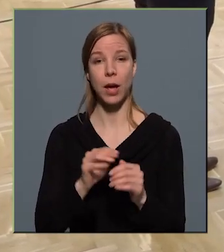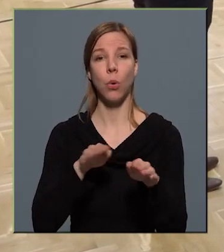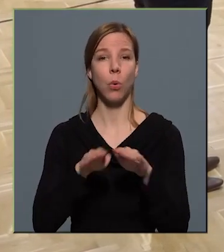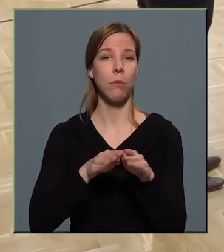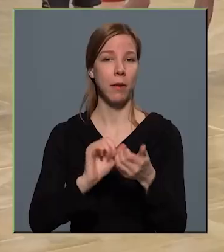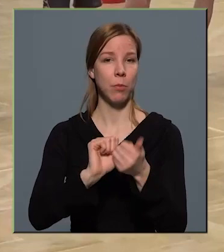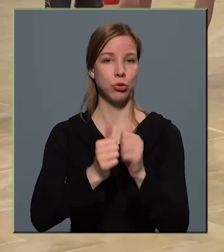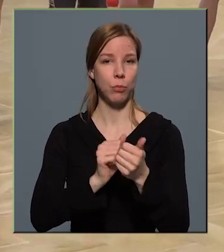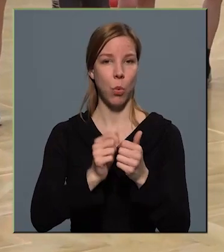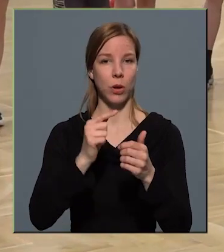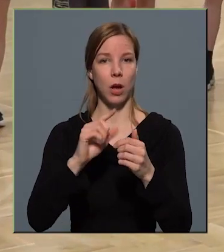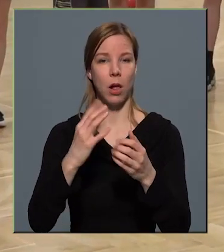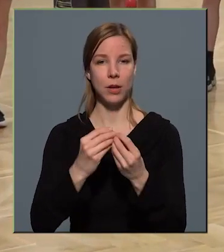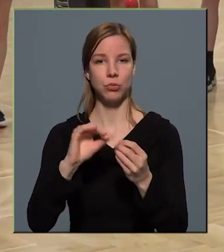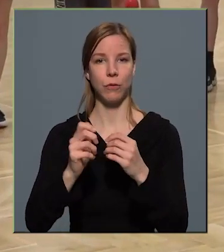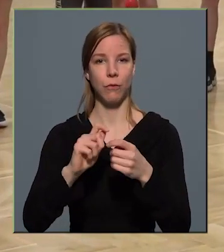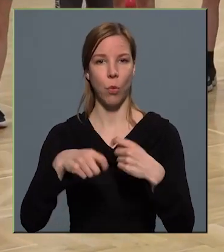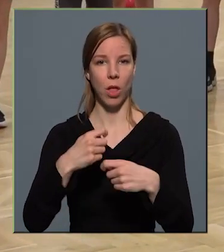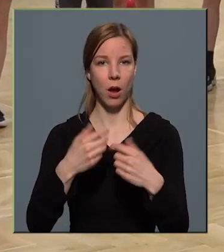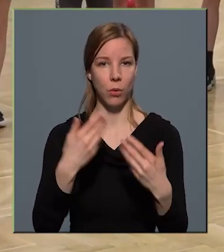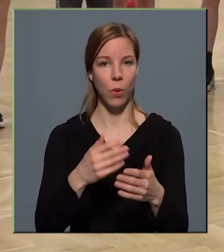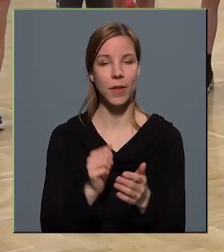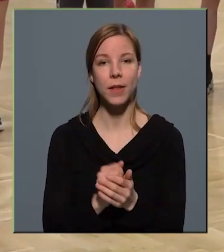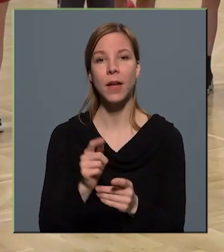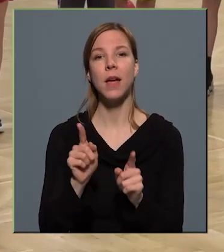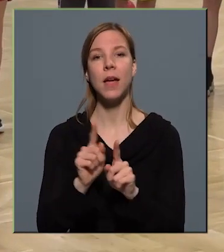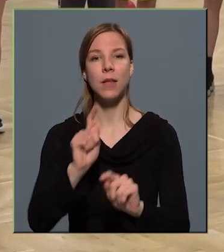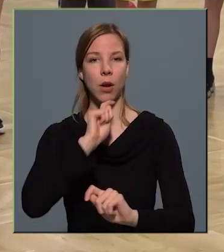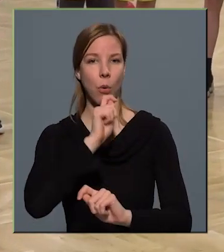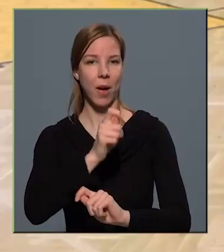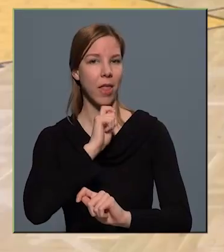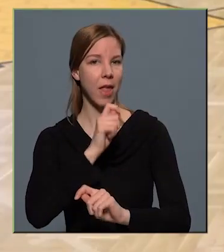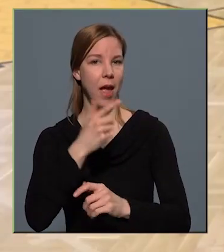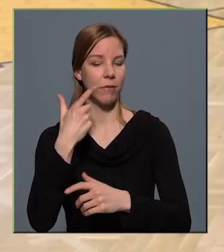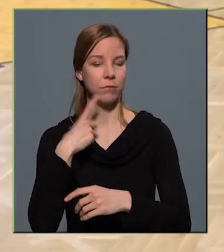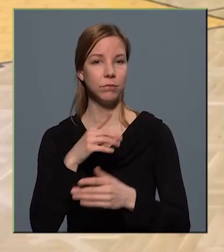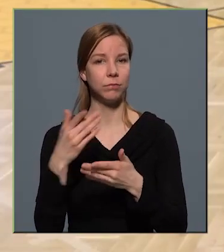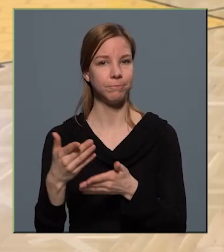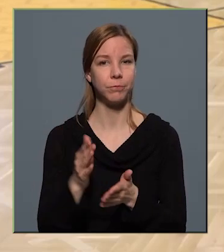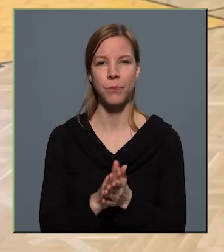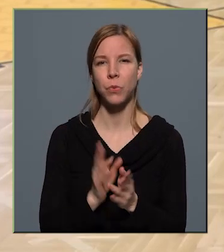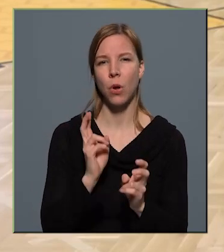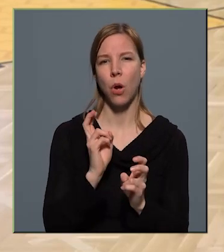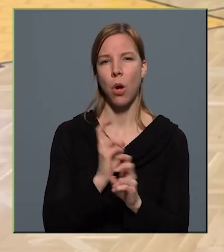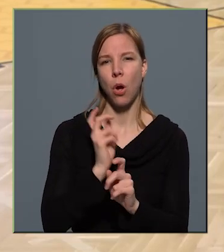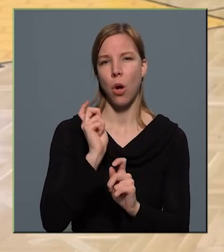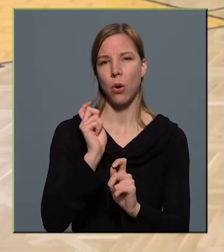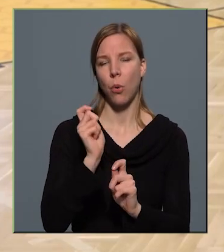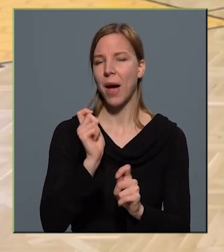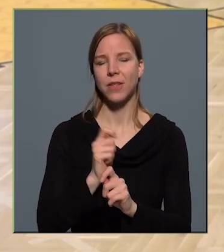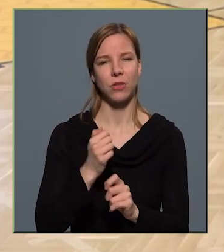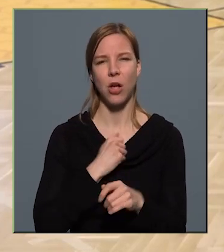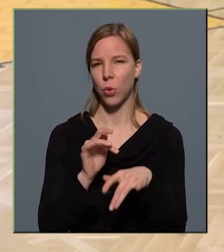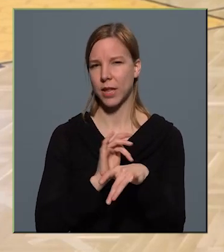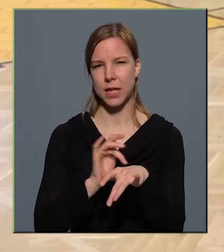ebben a minőségében kommentálta a Zsíros Tibor sportcsarnokban tartott találkozót. Kőbánya nagyon színes, mint ahogy a mai rendezvény is nagyon